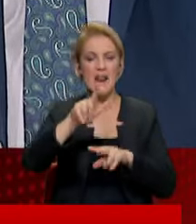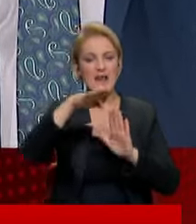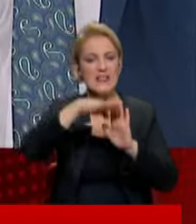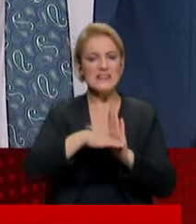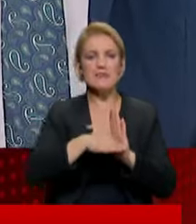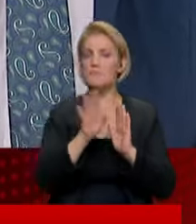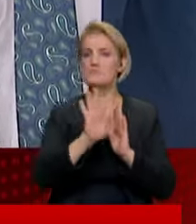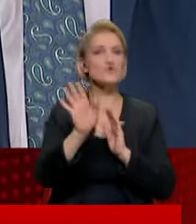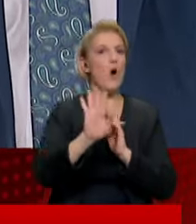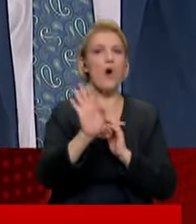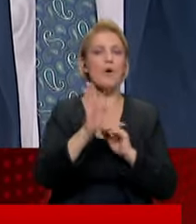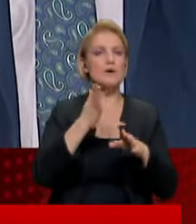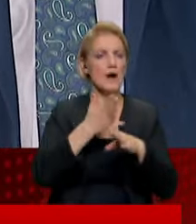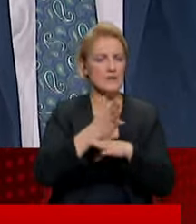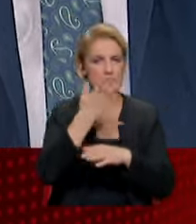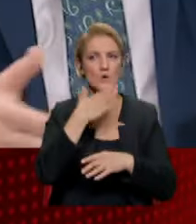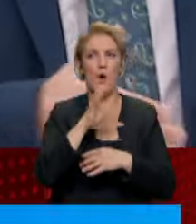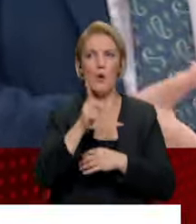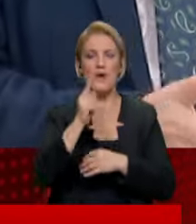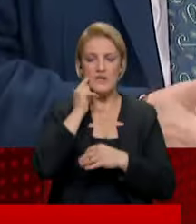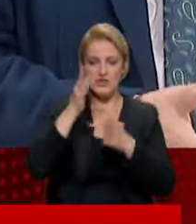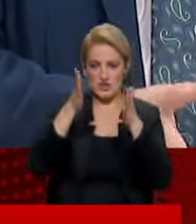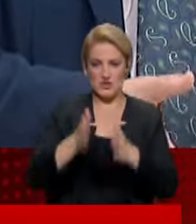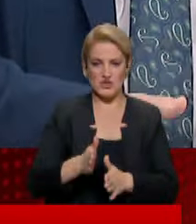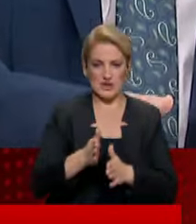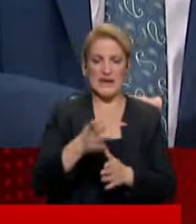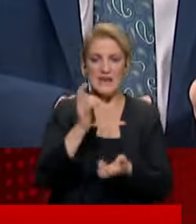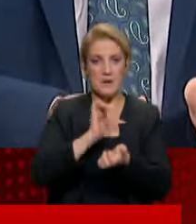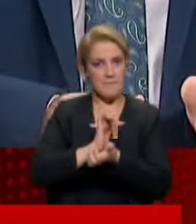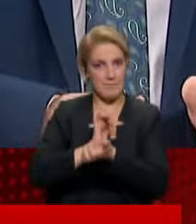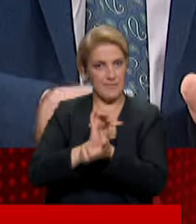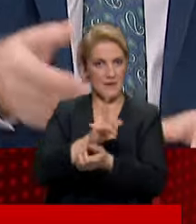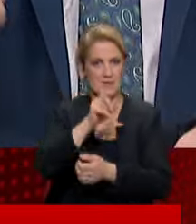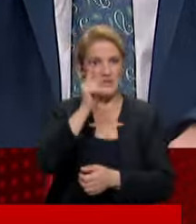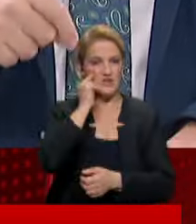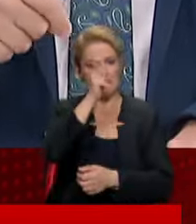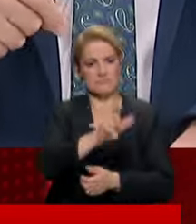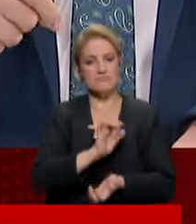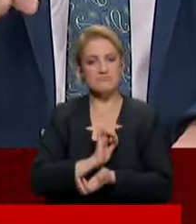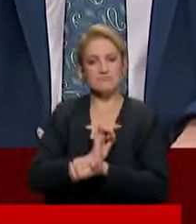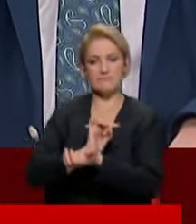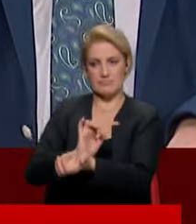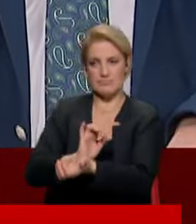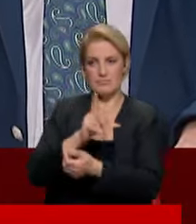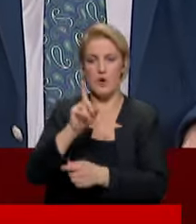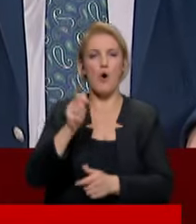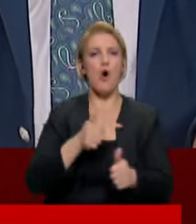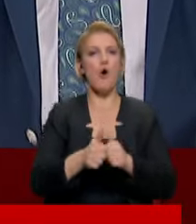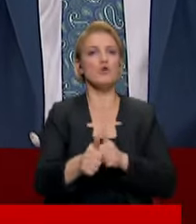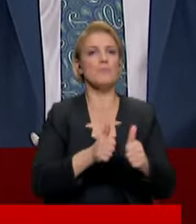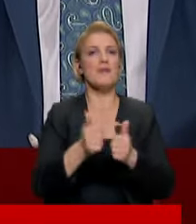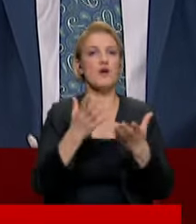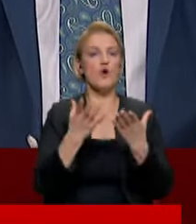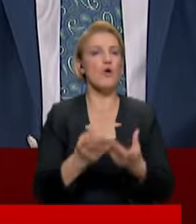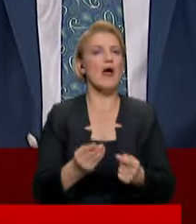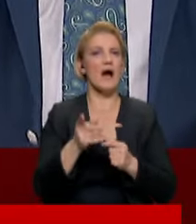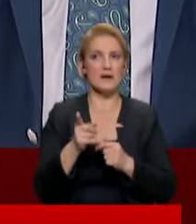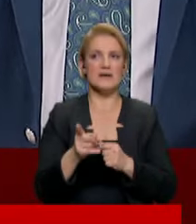indirimi diye bir şey yok aslında kişi cezaevine girdiği zaman Biz diyoruz ki otomatik olarak